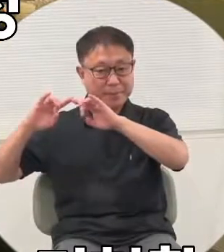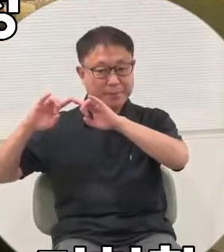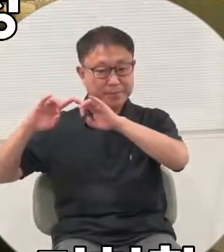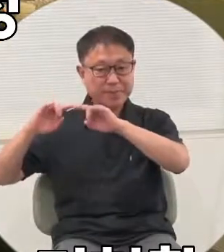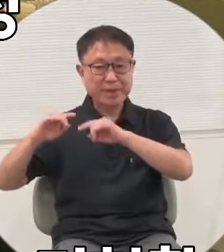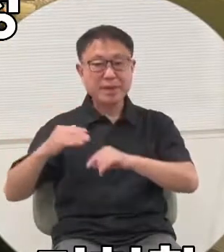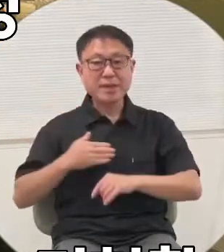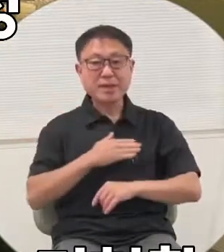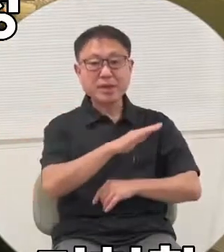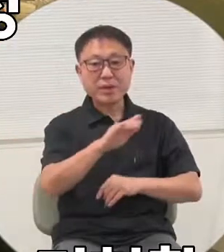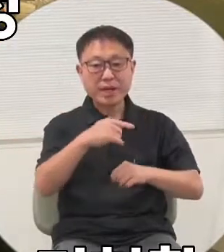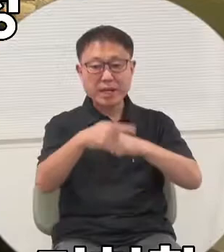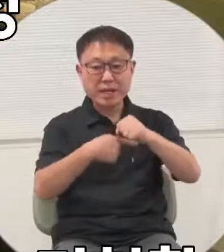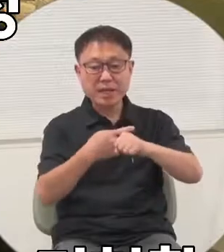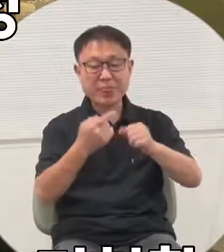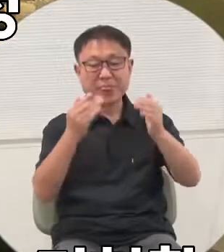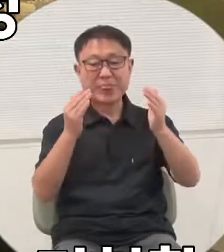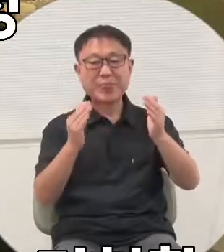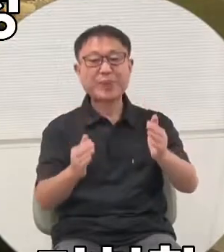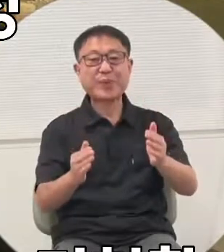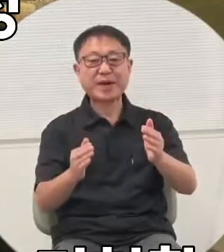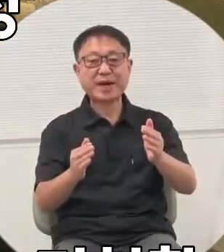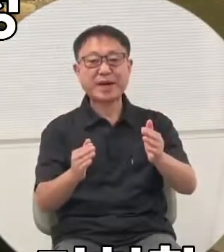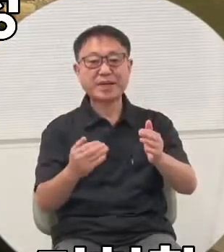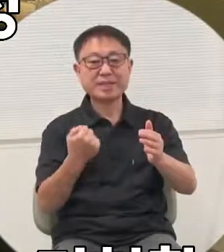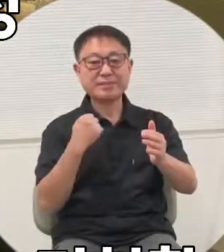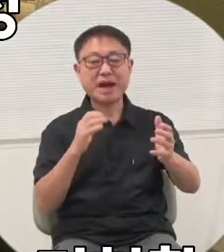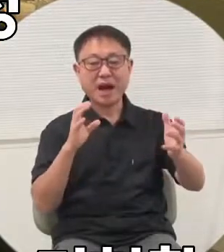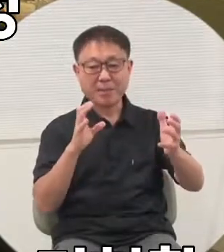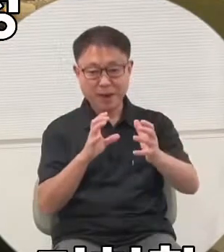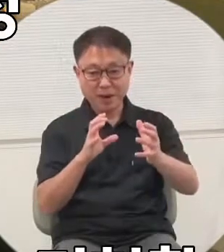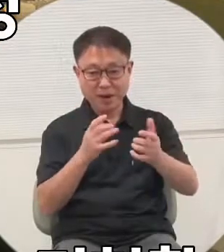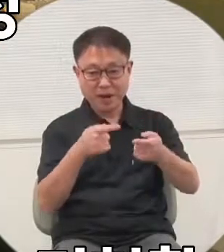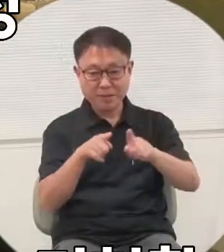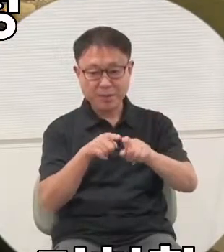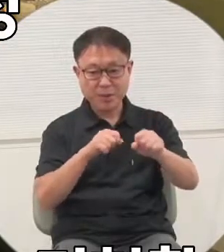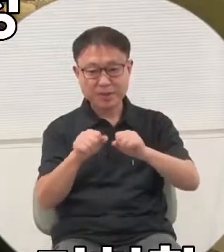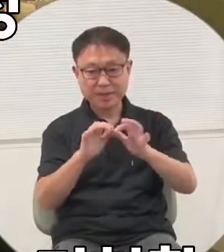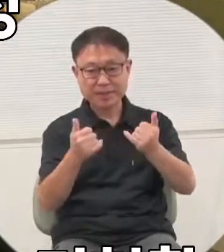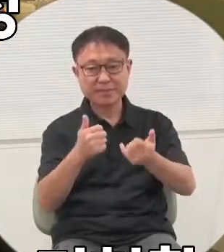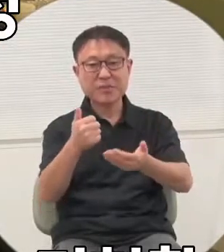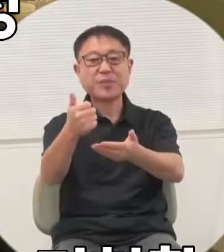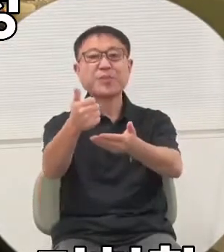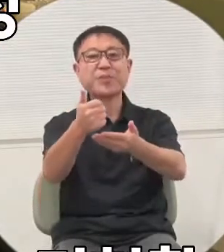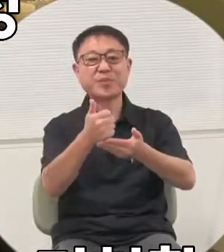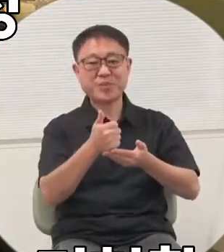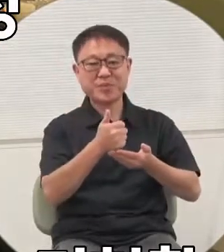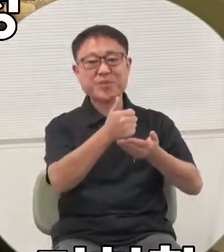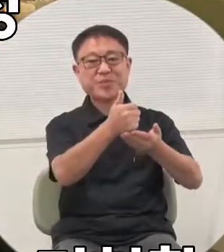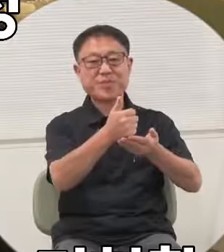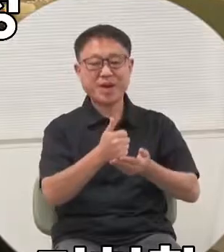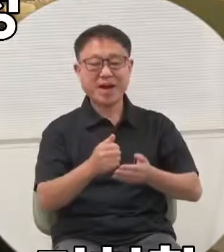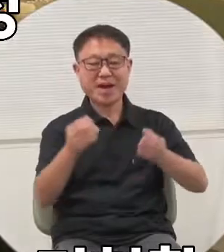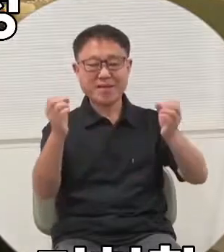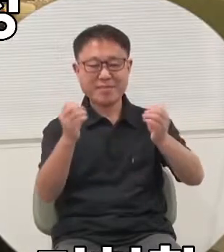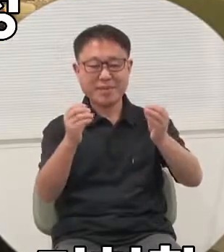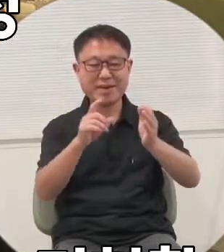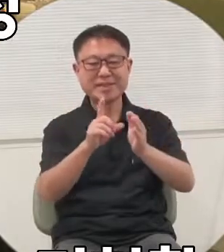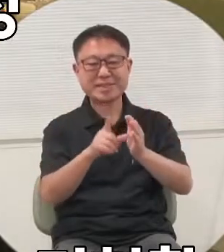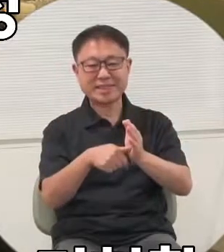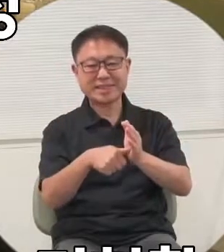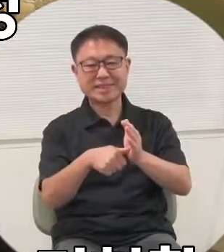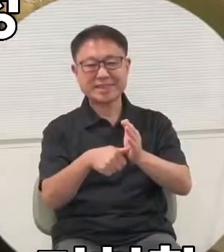저희와 한 해 동안 같이 협력하고 함께 활동했던 분들을 모셔서 좀 이야기를 나누는